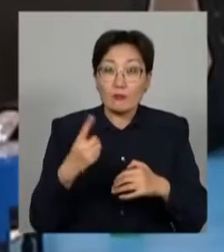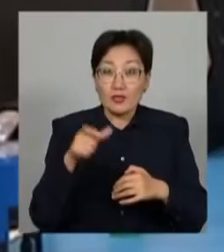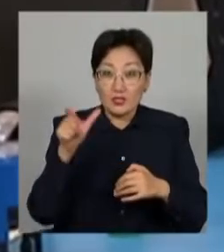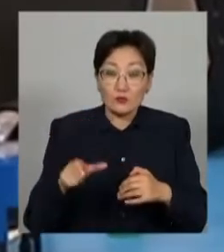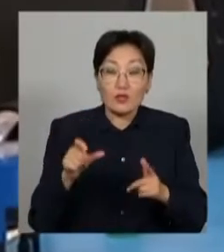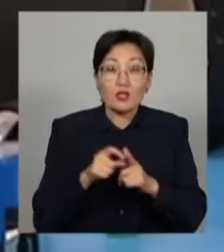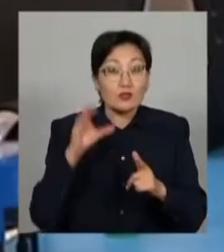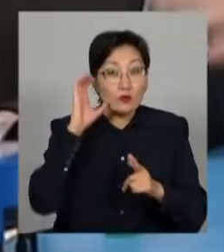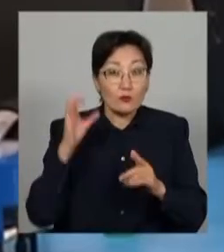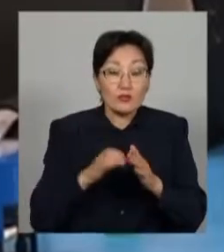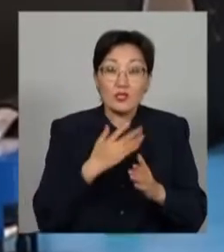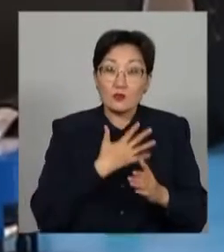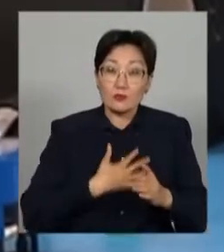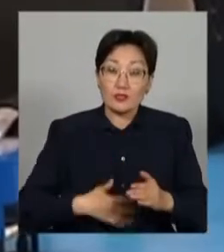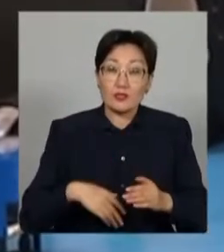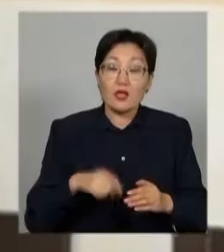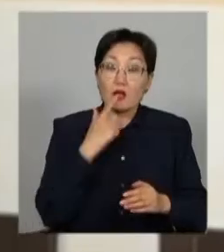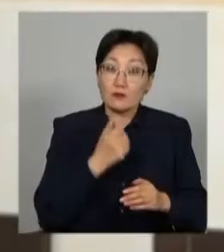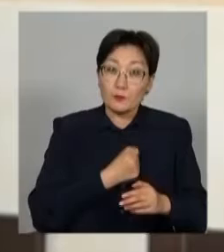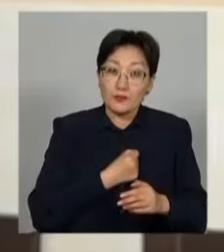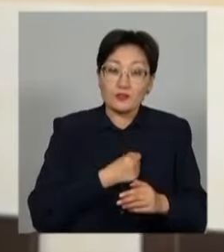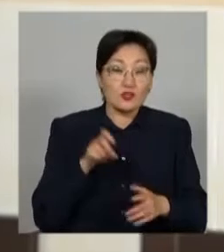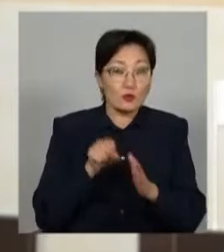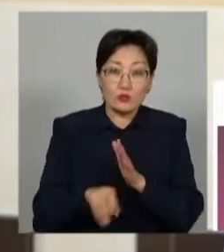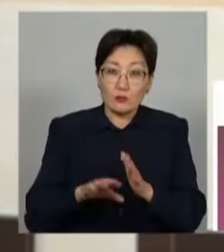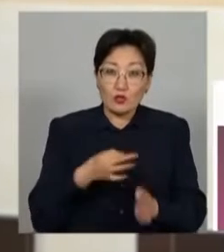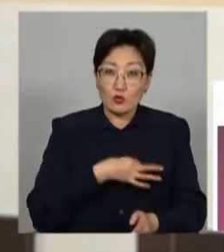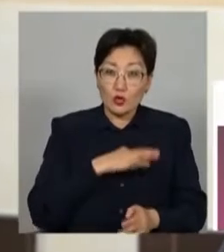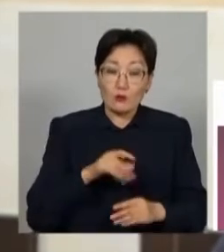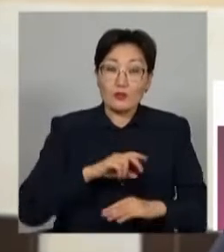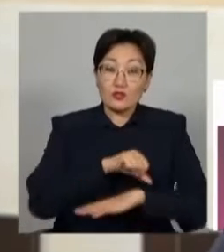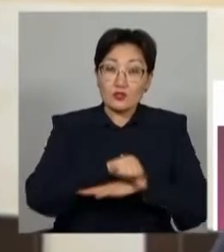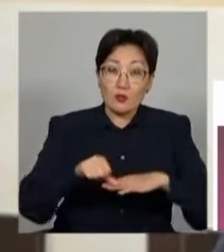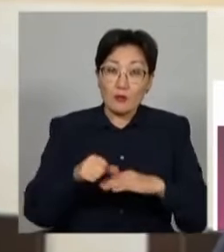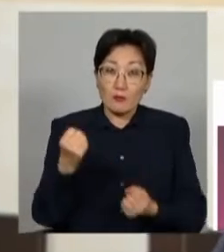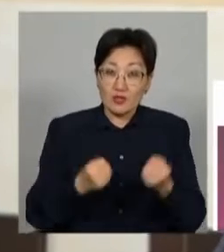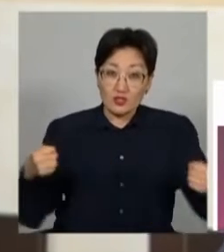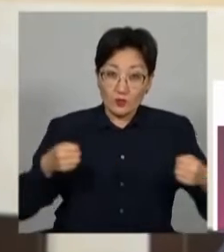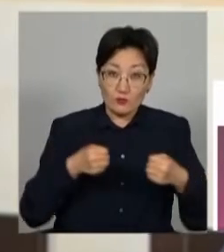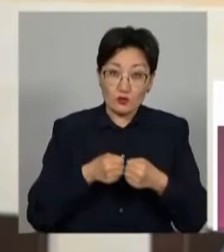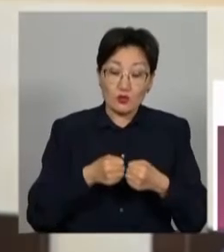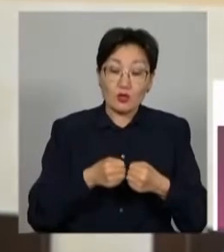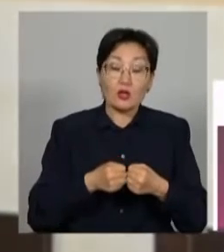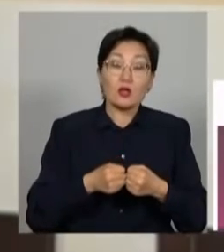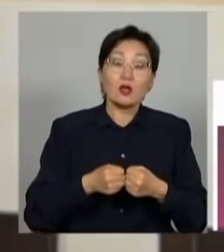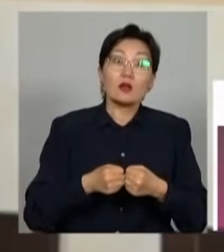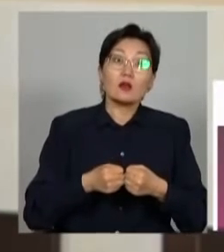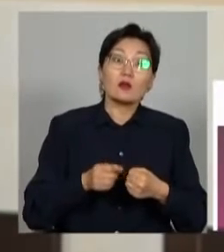сөзімді тыңдап жараланған бозбалаға тиісіп еді дейді. Төле би көшесінде машина соққан. Сол